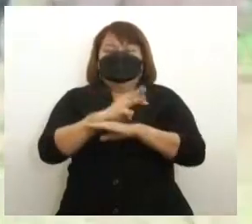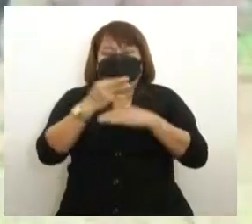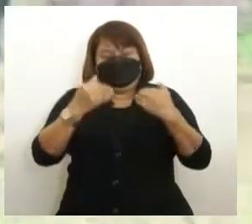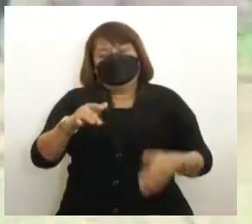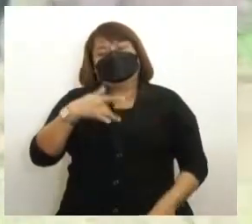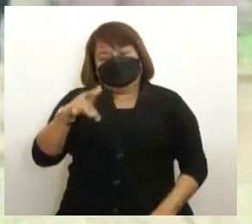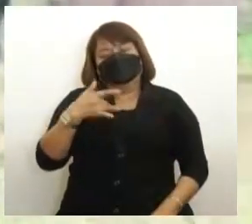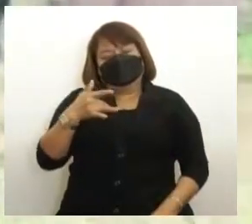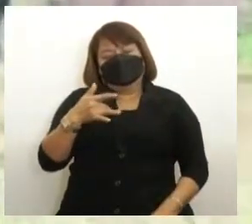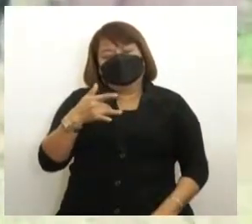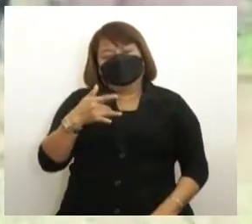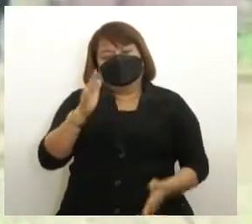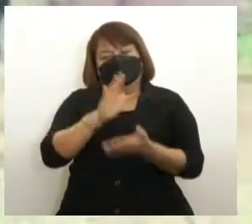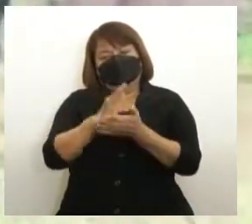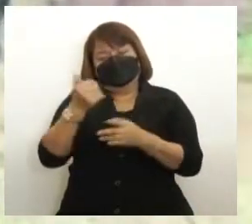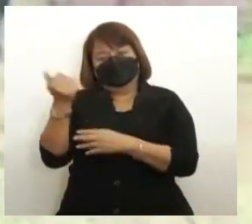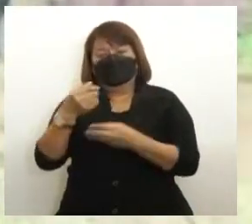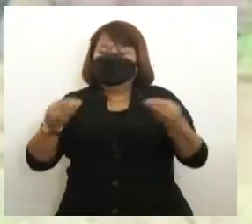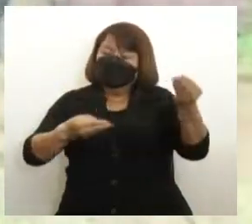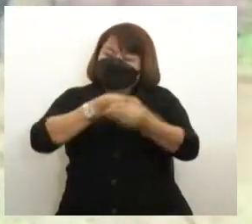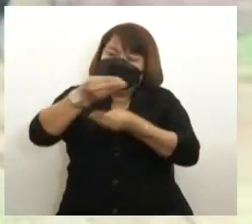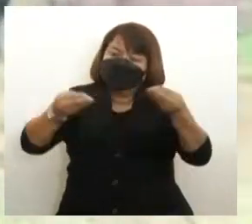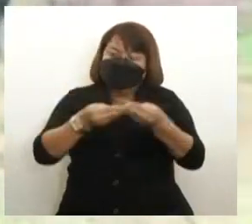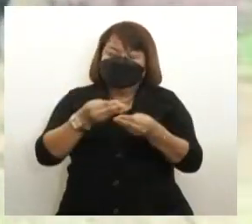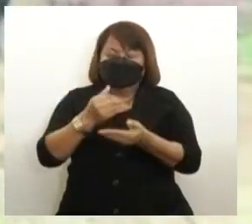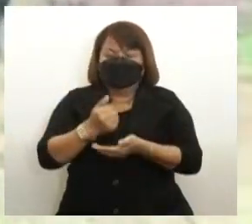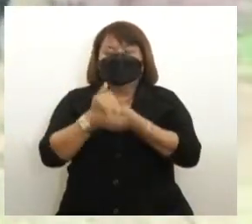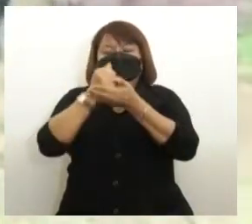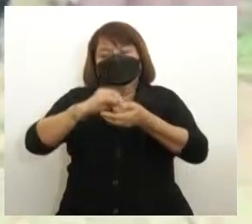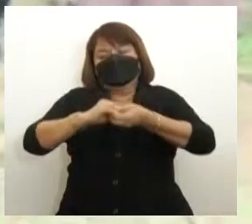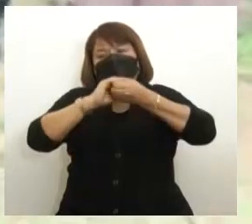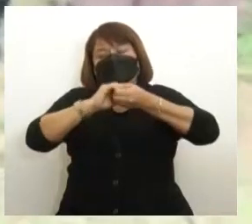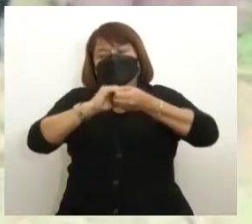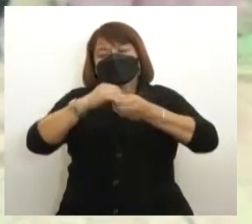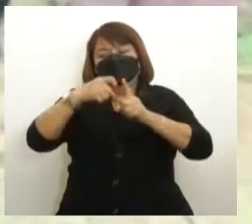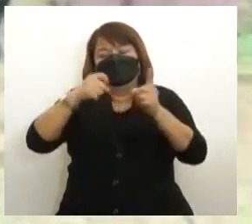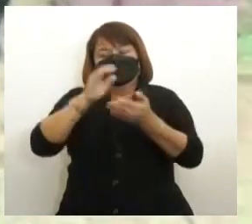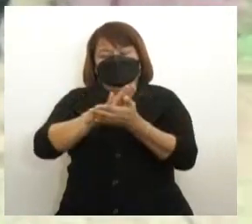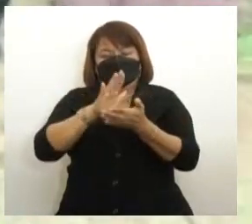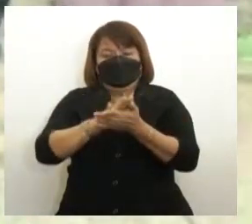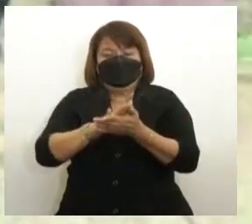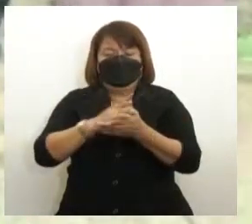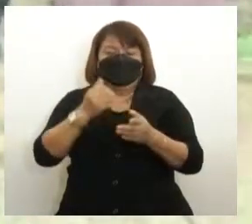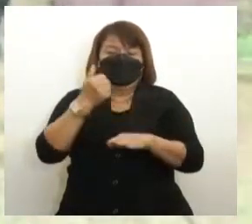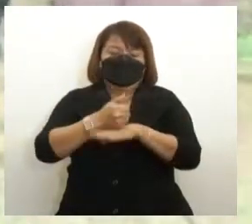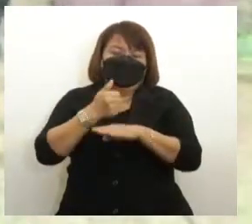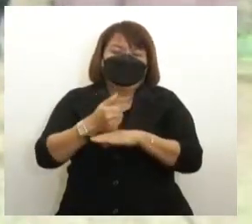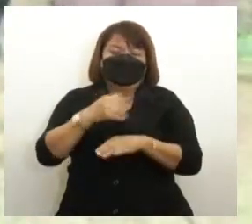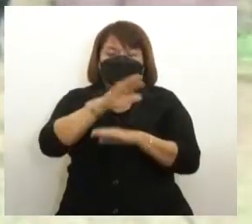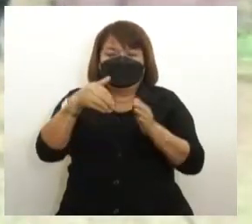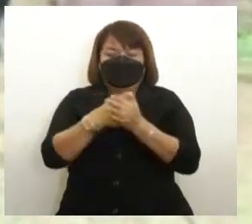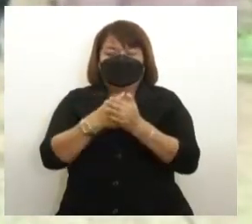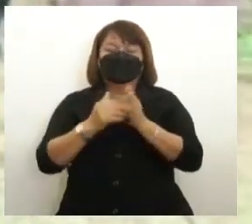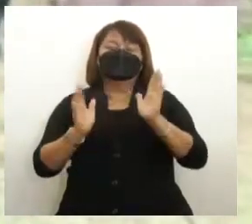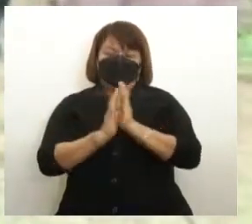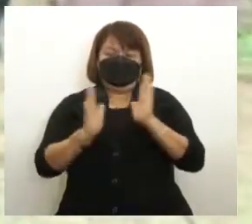โรงเรียนที่มาแลกเปลี่ยนเรียนรู้เนี่ยก็ได้รับความร่วมมือนะครับจากทุ่งเรียนโดยผ่านท่านผู้ในการเขตของเรานะครับต้องขอขอบ